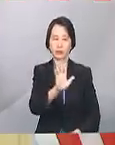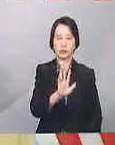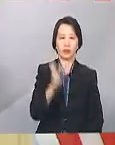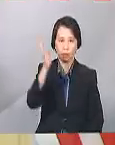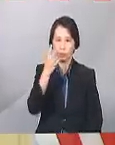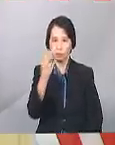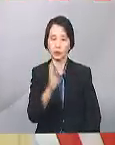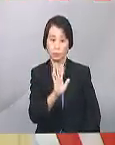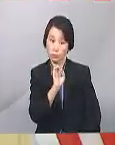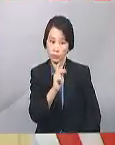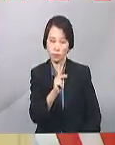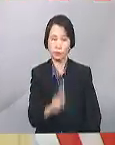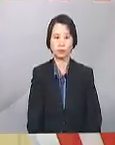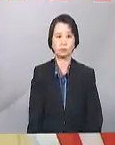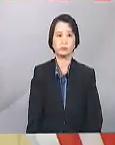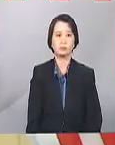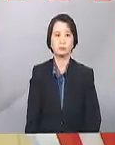Okey?